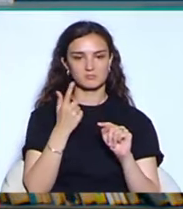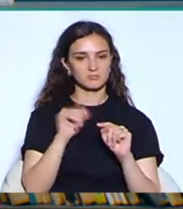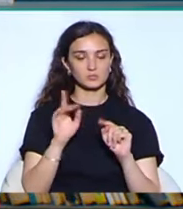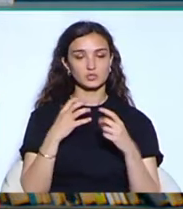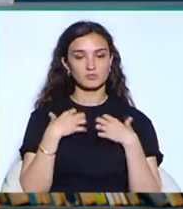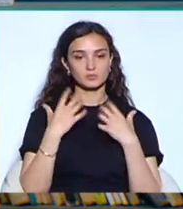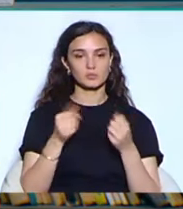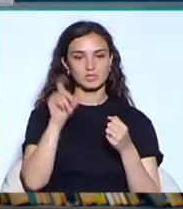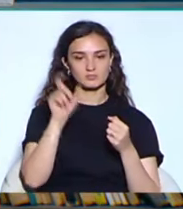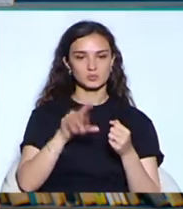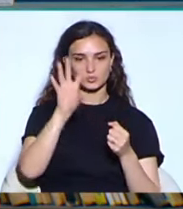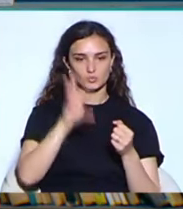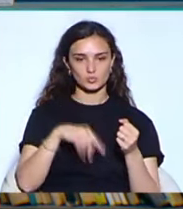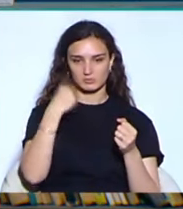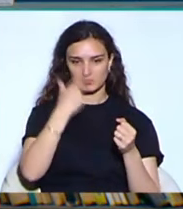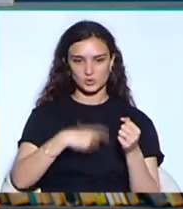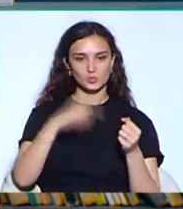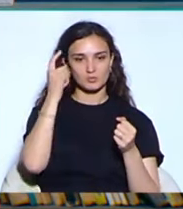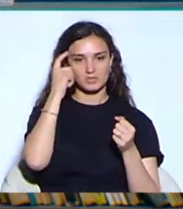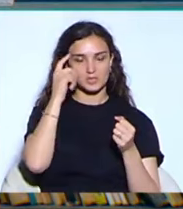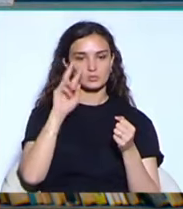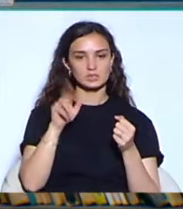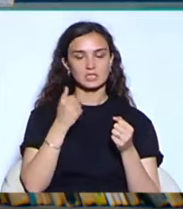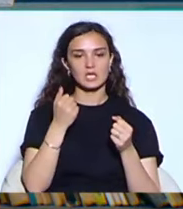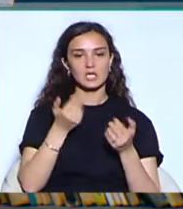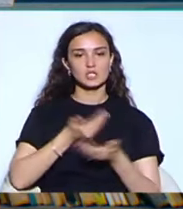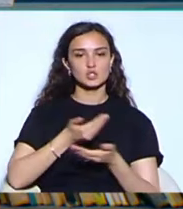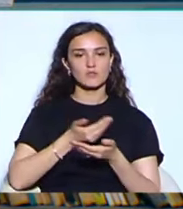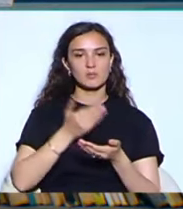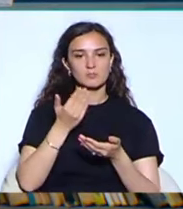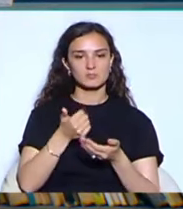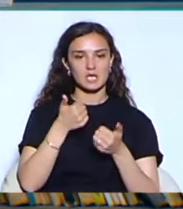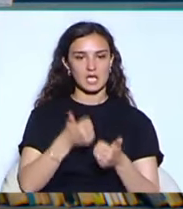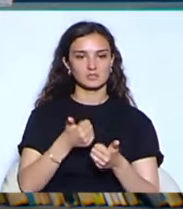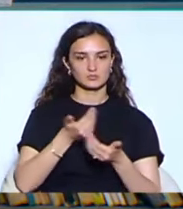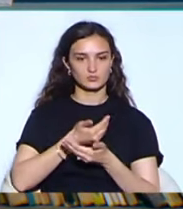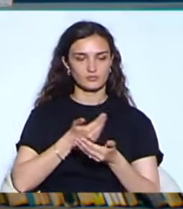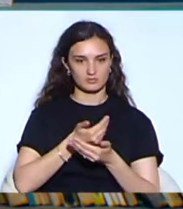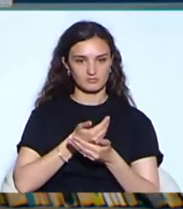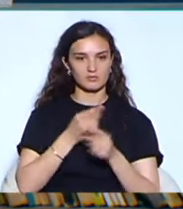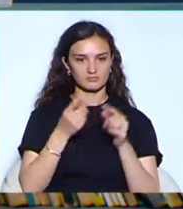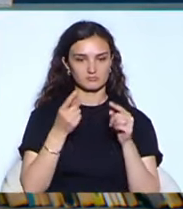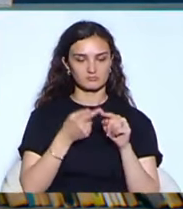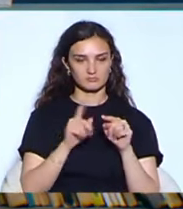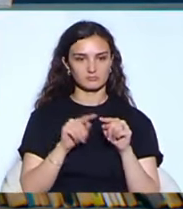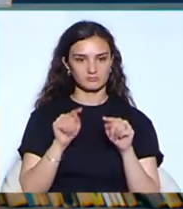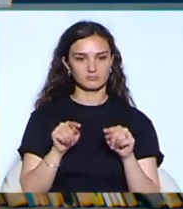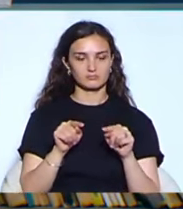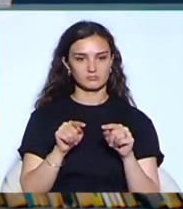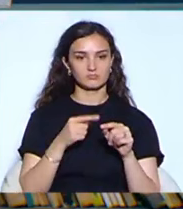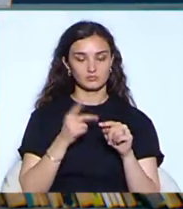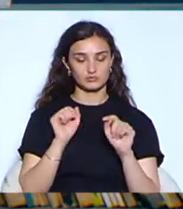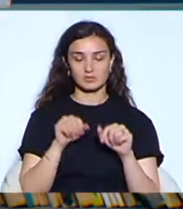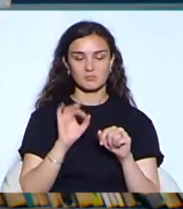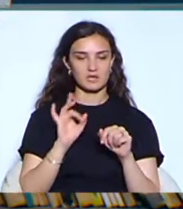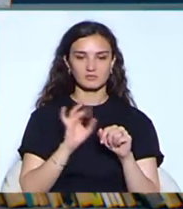ჯანმრთელობა არის ადამიანის სრული ფიზიკური, მენტალური და სოციალური კეთილდღეობა. ეს კი იმას ნიშნავს, რომ დიახ, შეიძლება ჩვენ არ